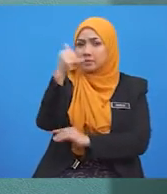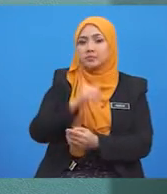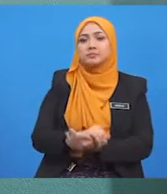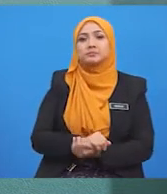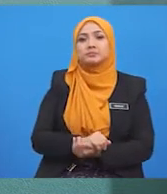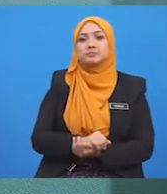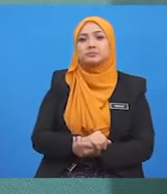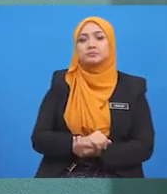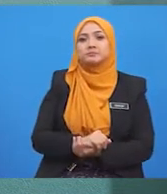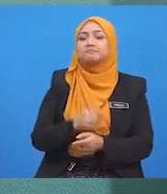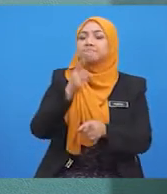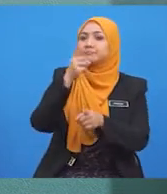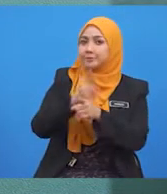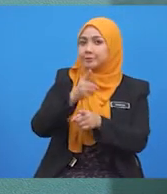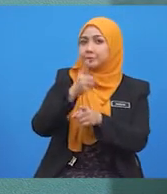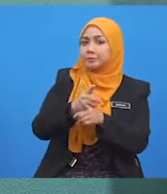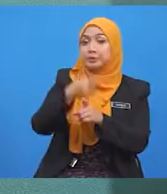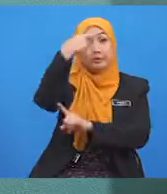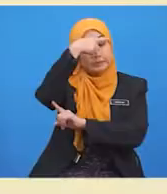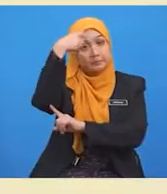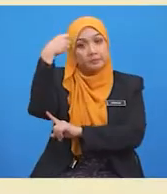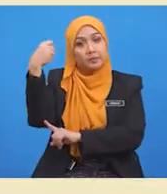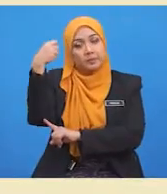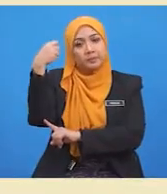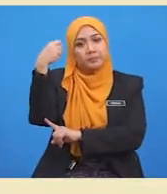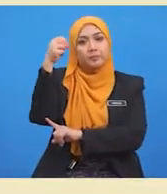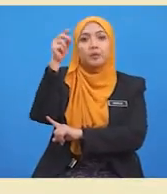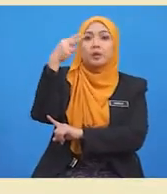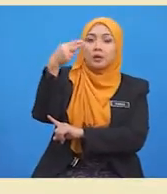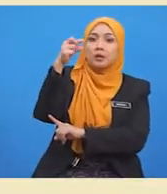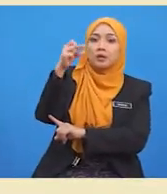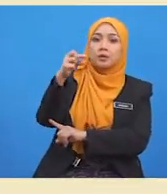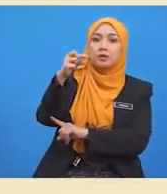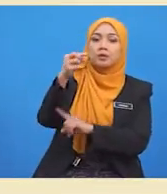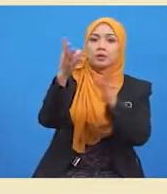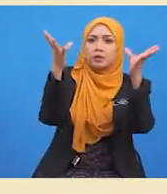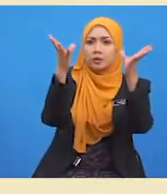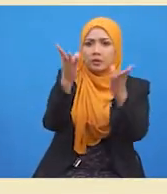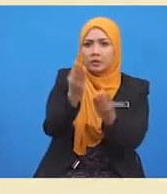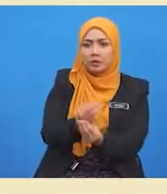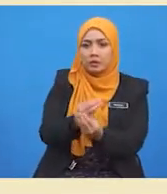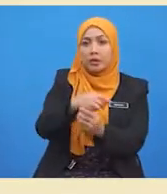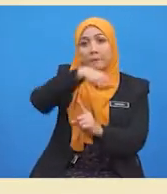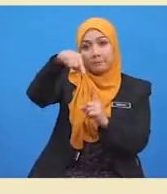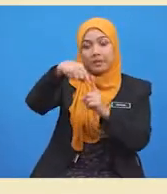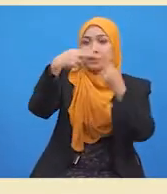jawab soal-soal yang kuis daripada Cikgu soalan pertama